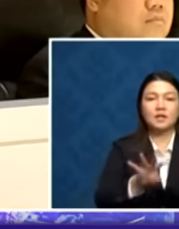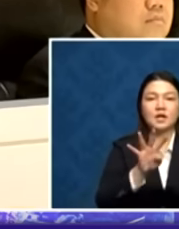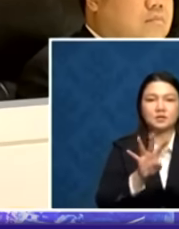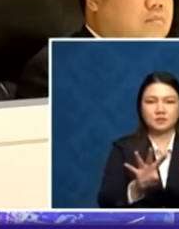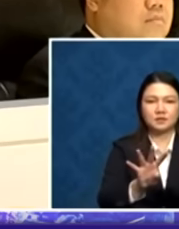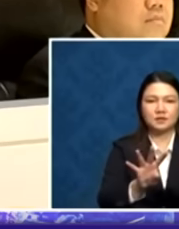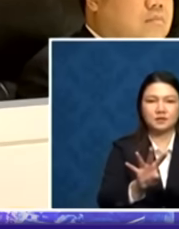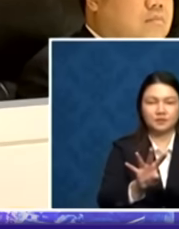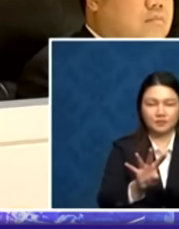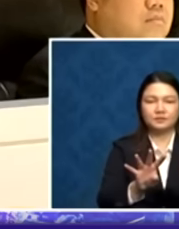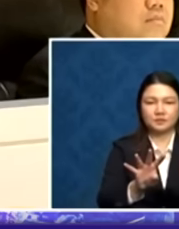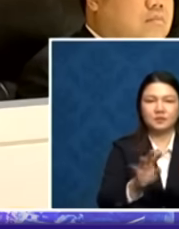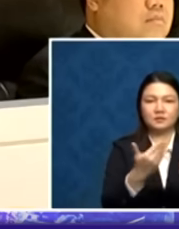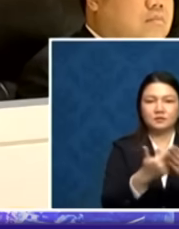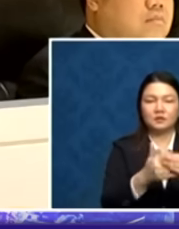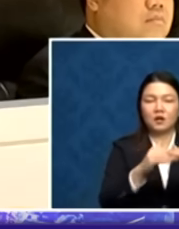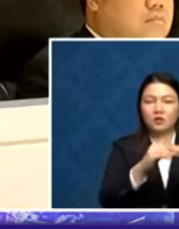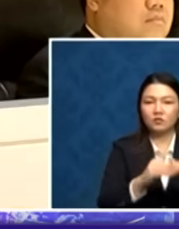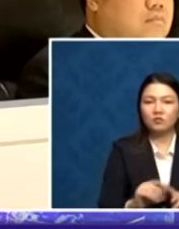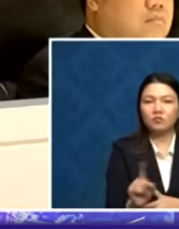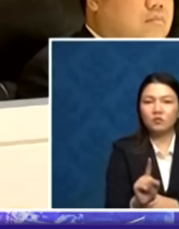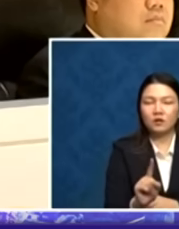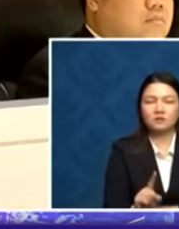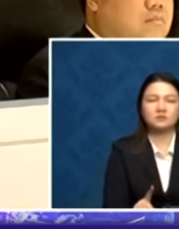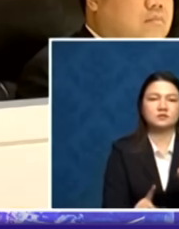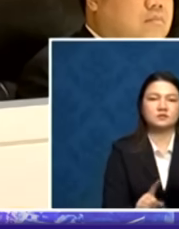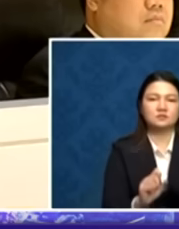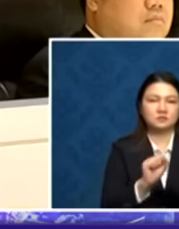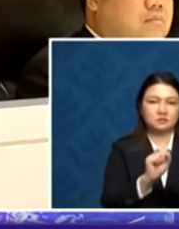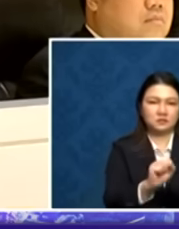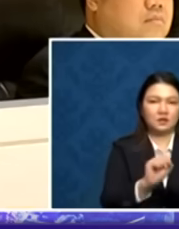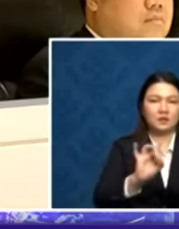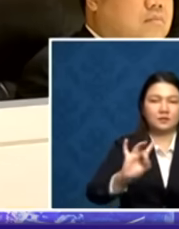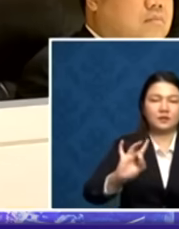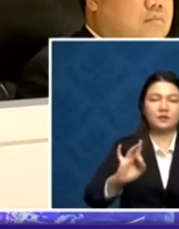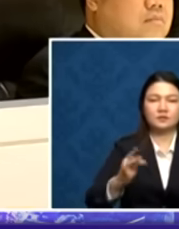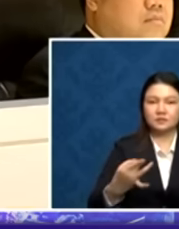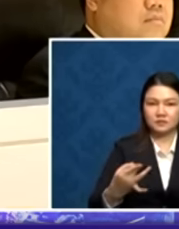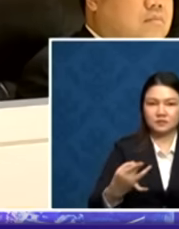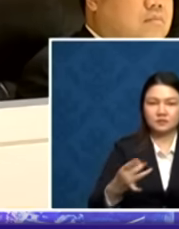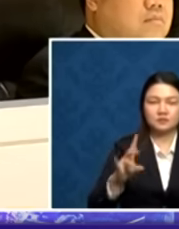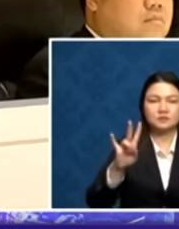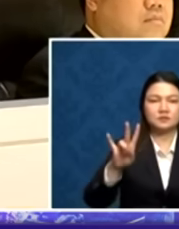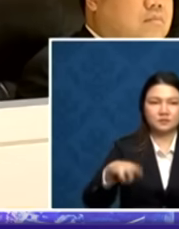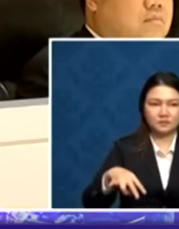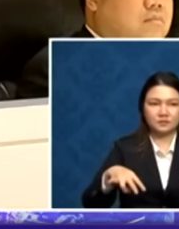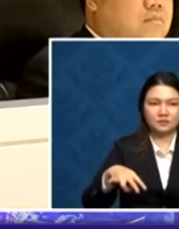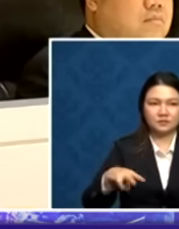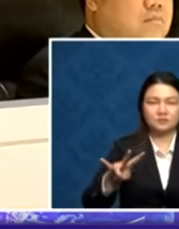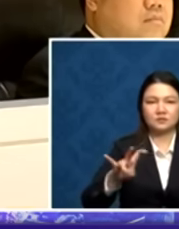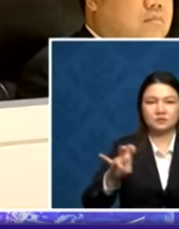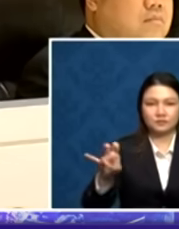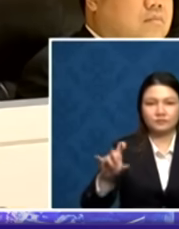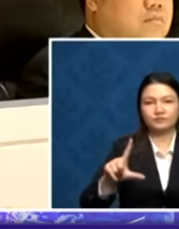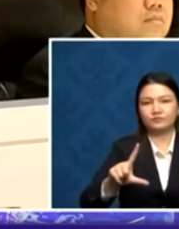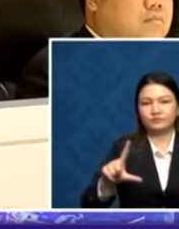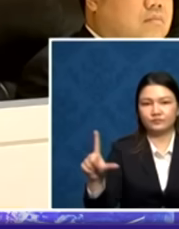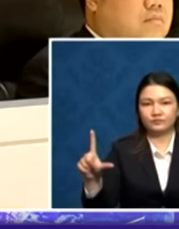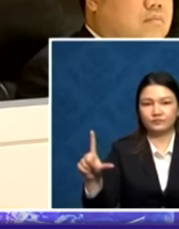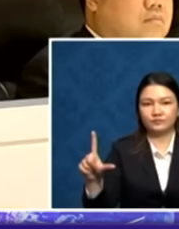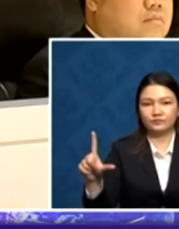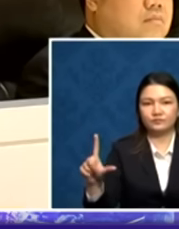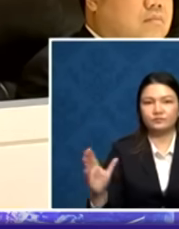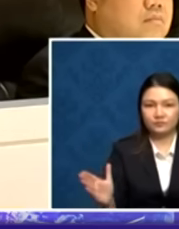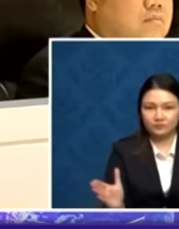ะกลายเป็น12ถึง13ล้านบาทภายในปี68 12